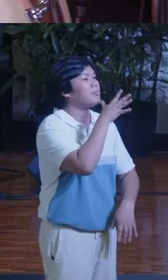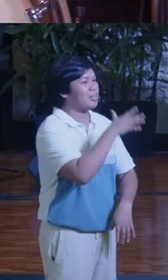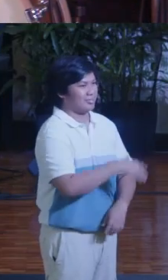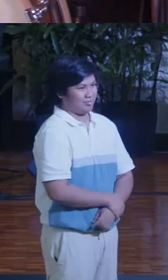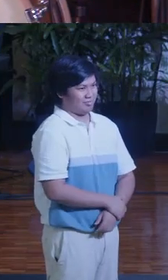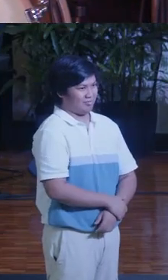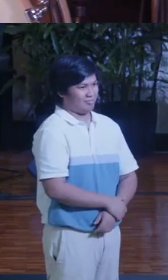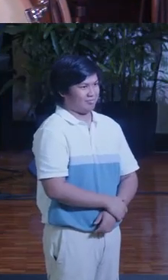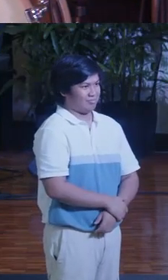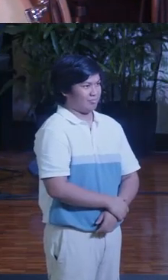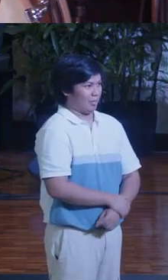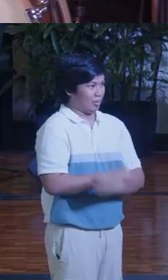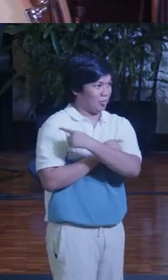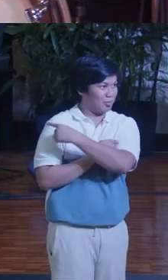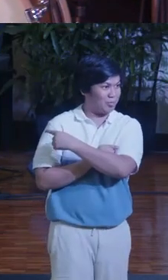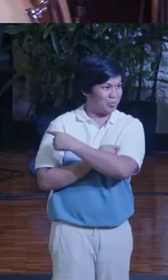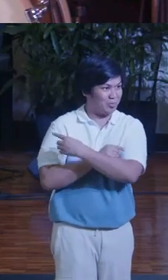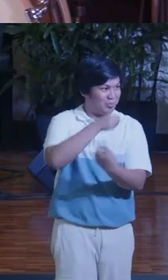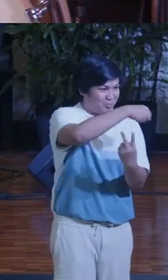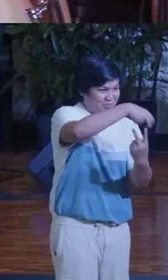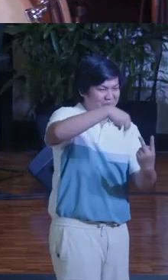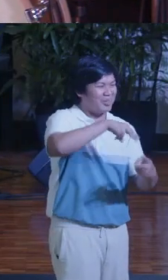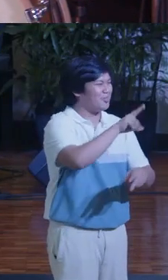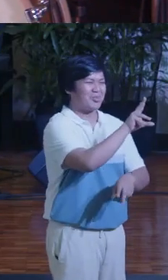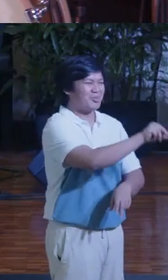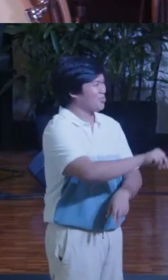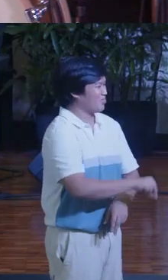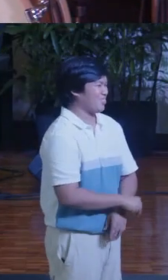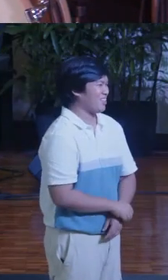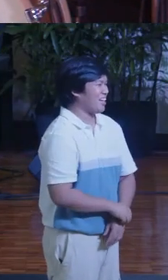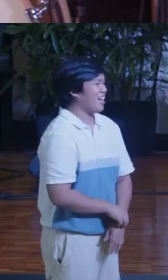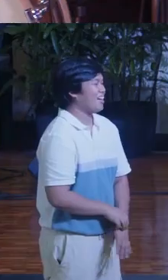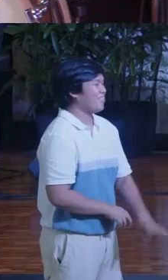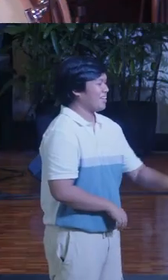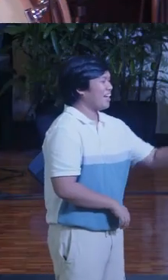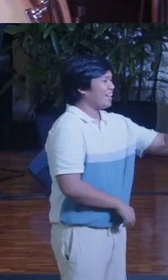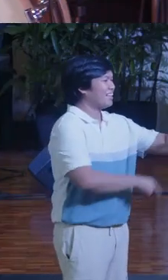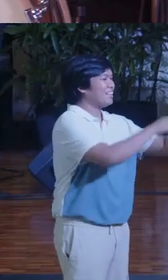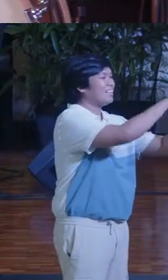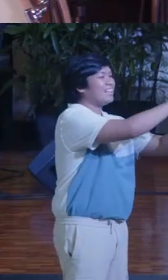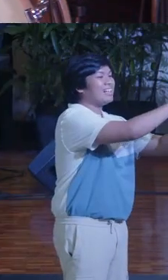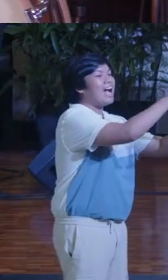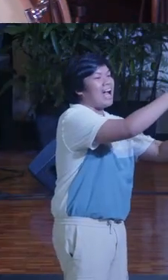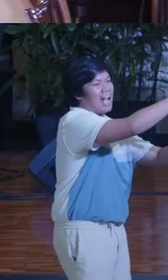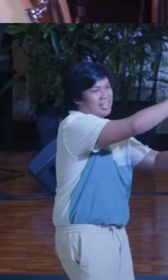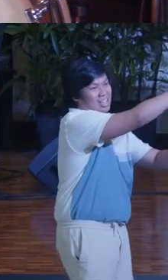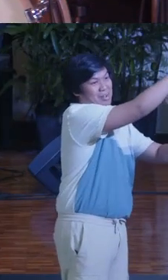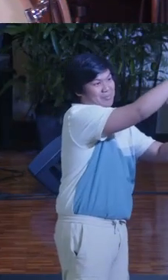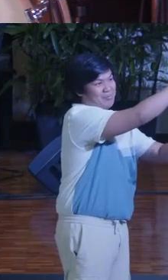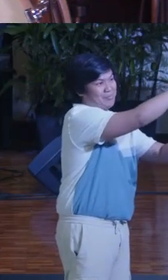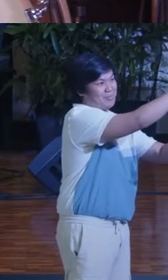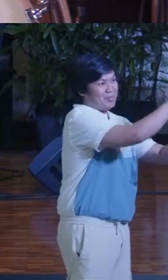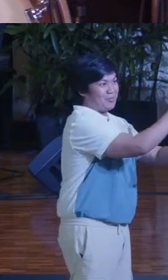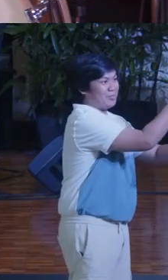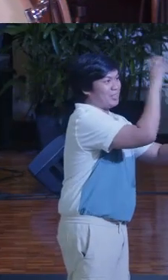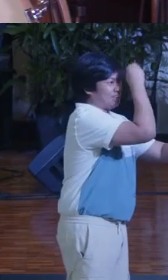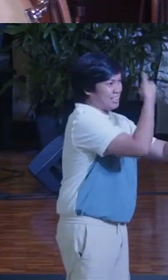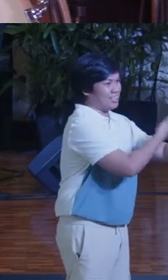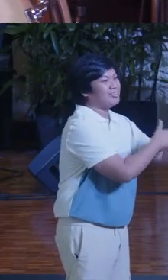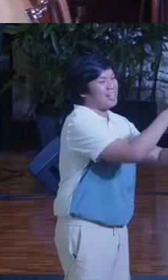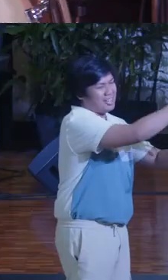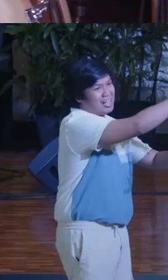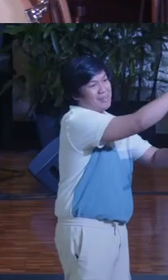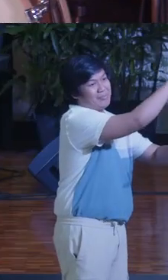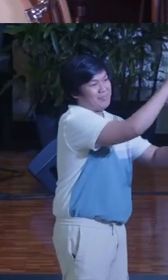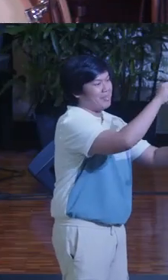hindi po ako nagsisinungaling. Iba po lahat ang nanay nila. Dahil si Joby po adopted. Iba po ang birth mother